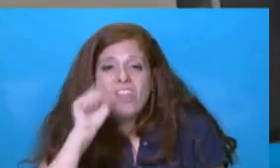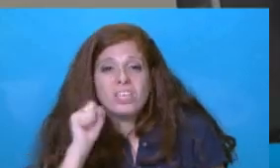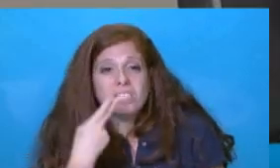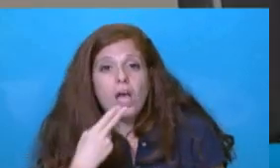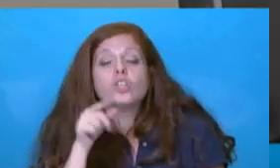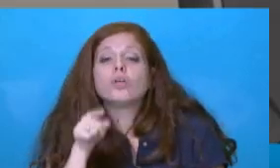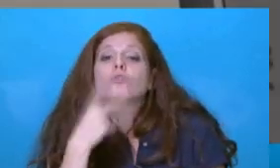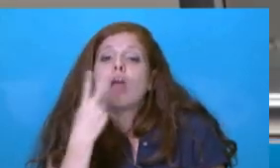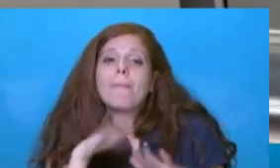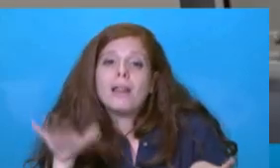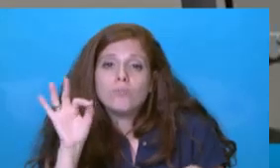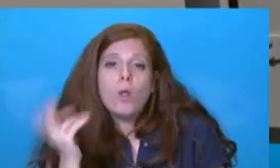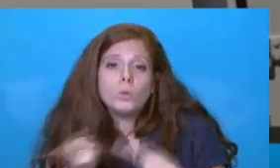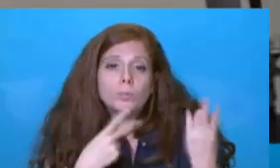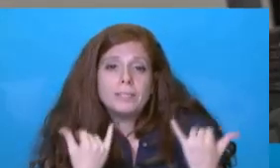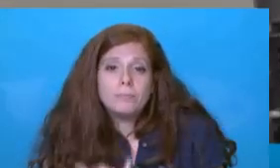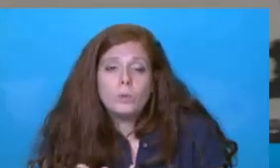מילדיה.